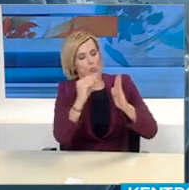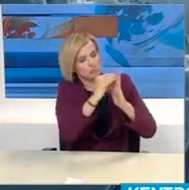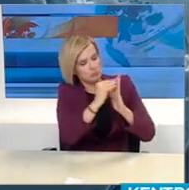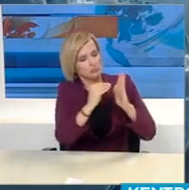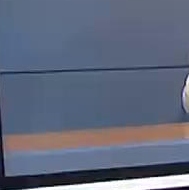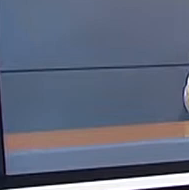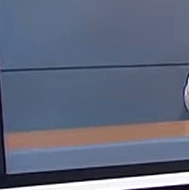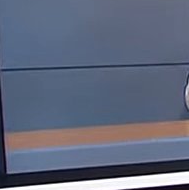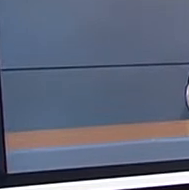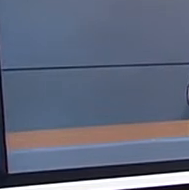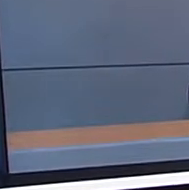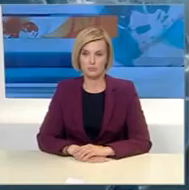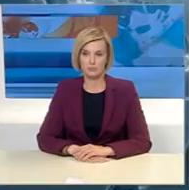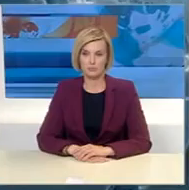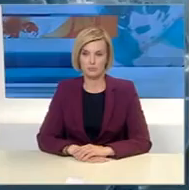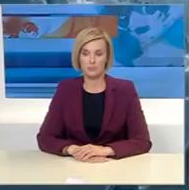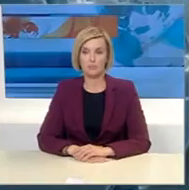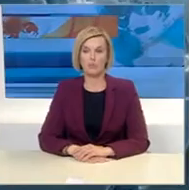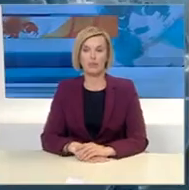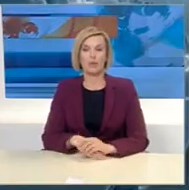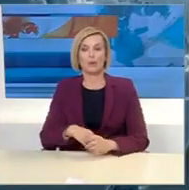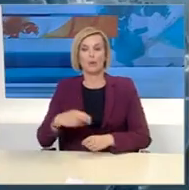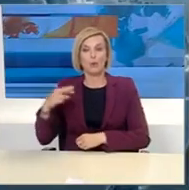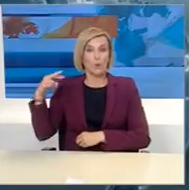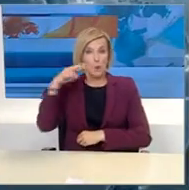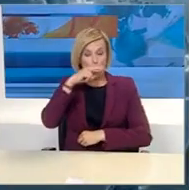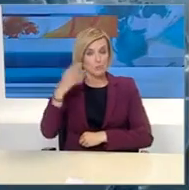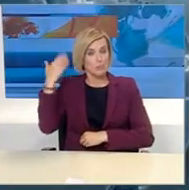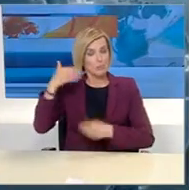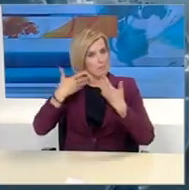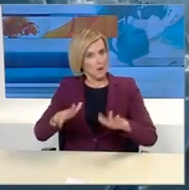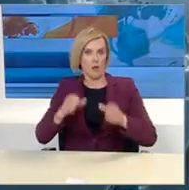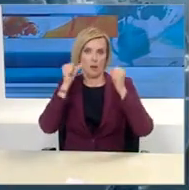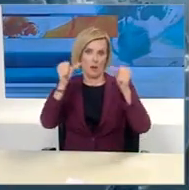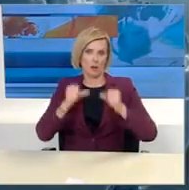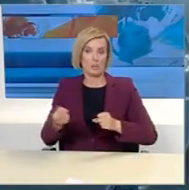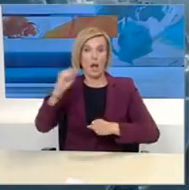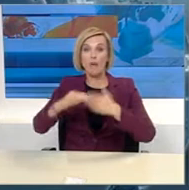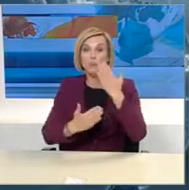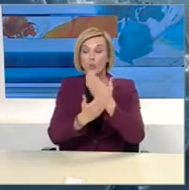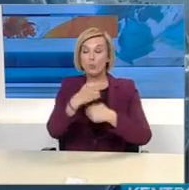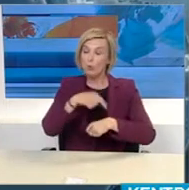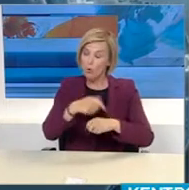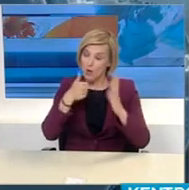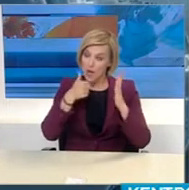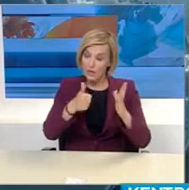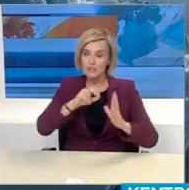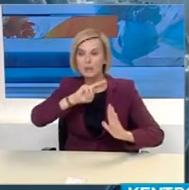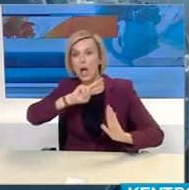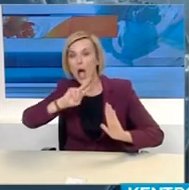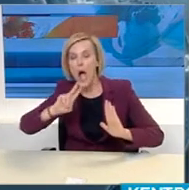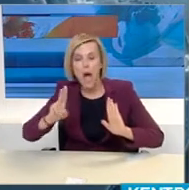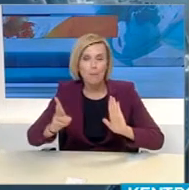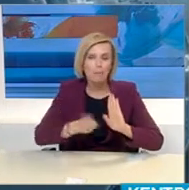μετακίνησης τους. Απαγορεύεται η παραμονή των πολιτών σε παιδικές χαρές, πάρκα, χώρους εξωτερικής άθλησης,